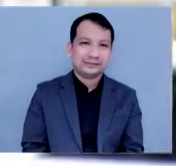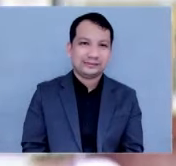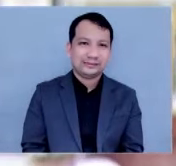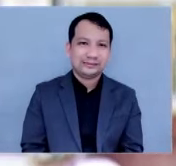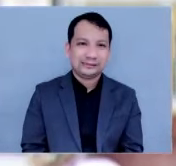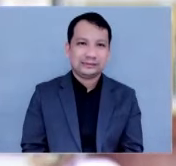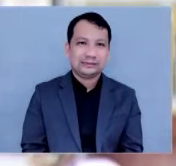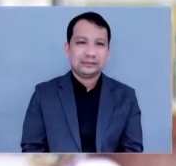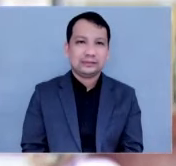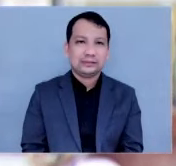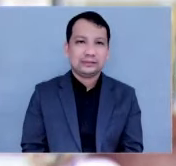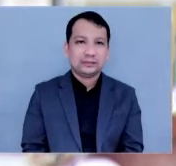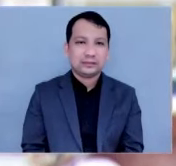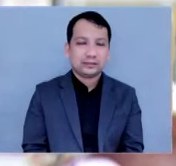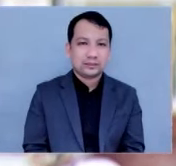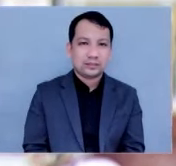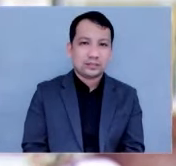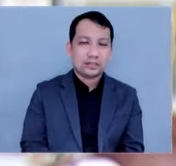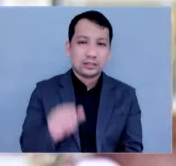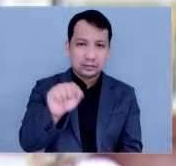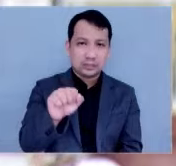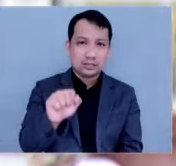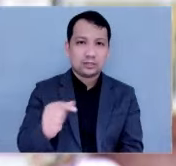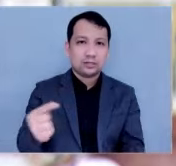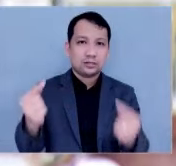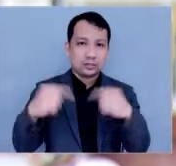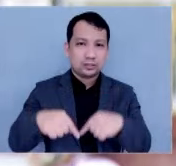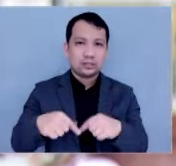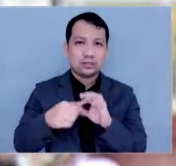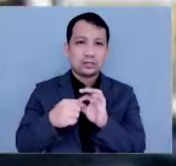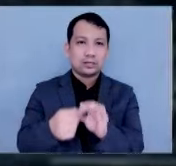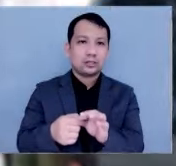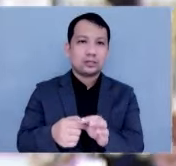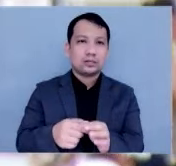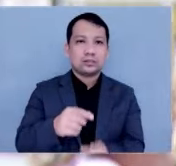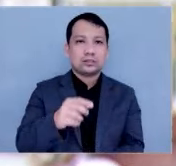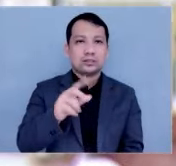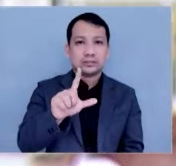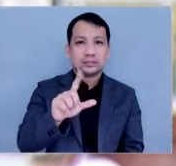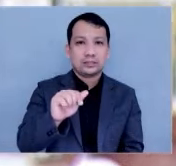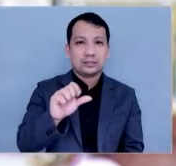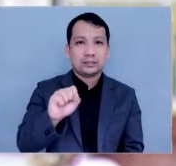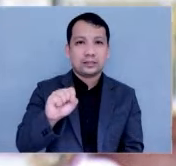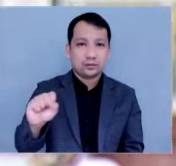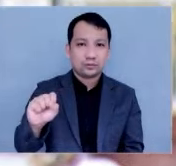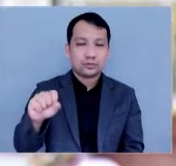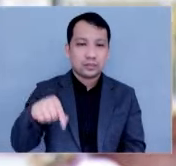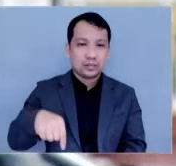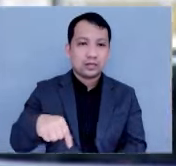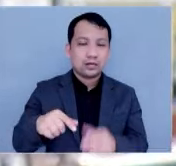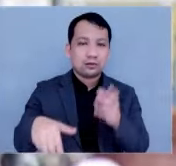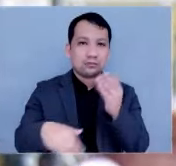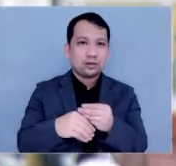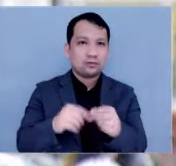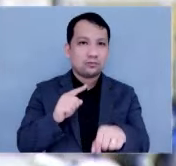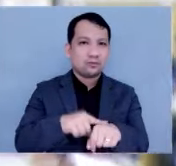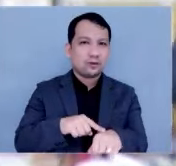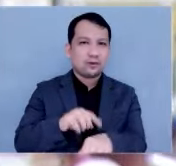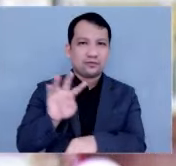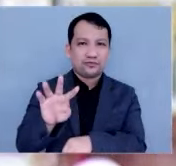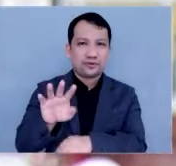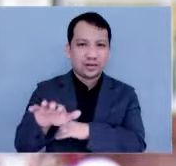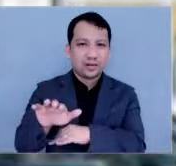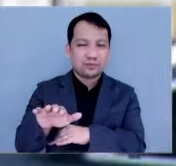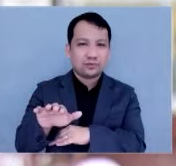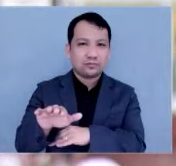pangulo Yes shery dumating na nga dito sa vienen Lao si Pangulong Bongbong Marcos Pasado 4 ng hapon